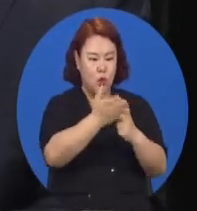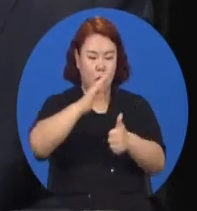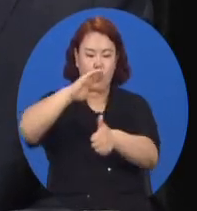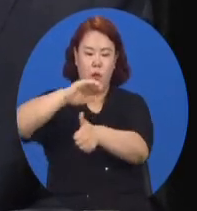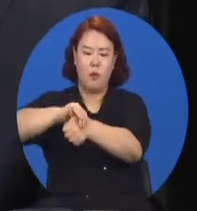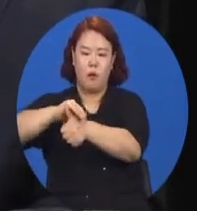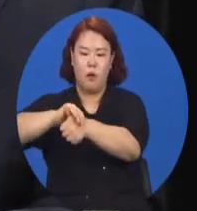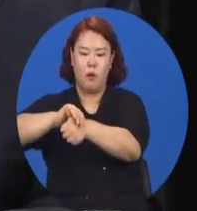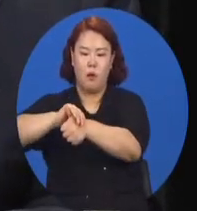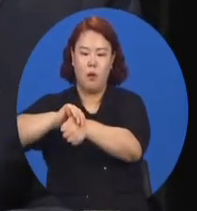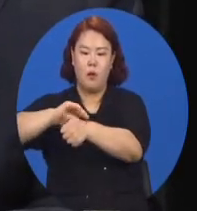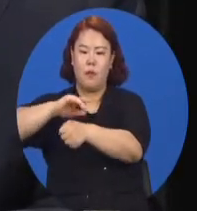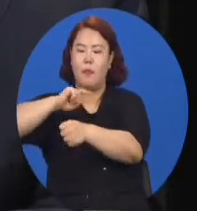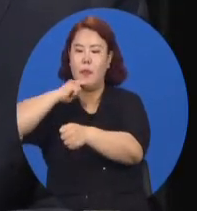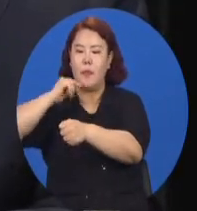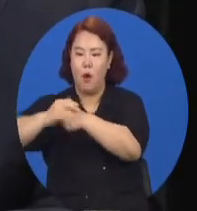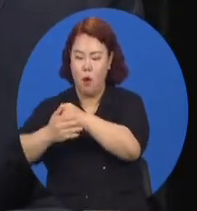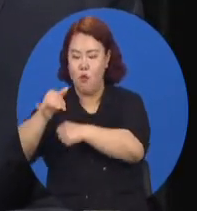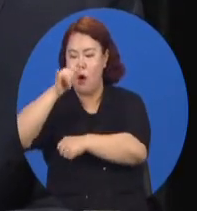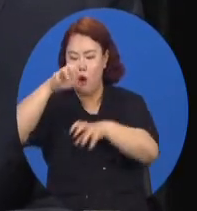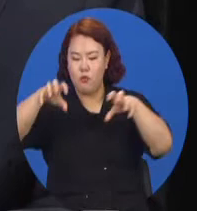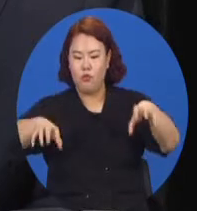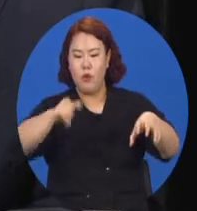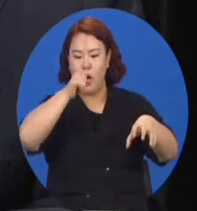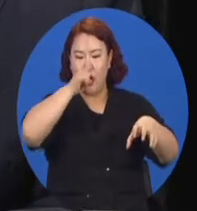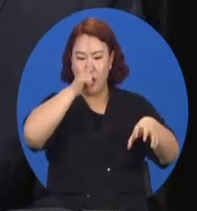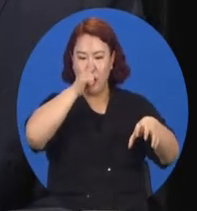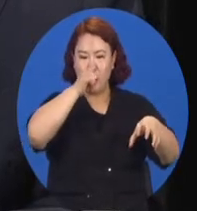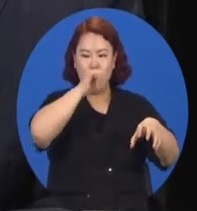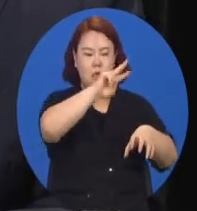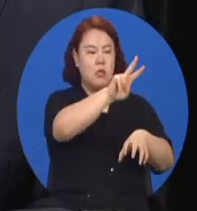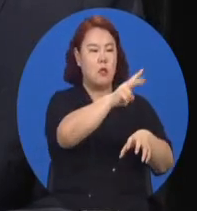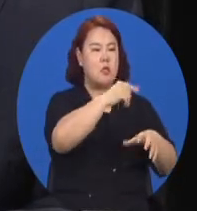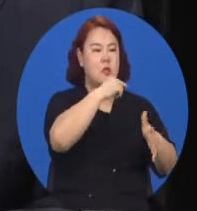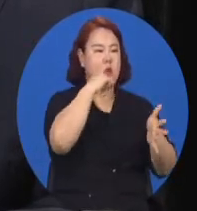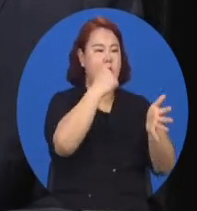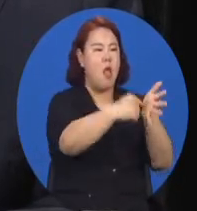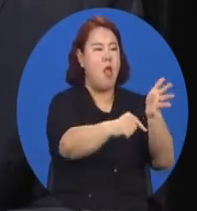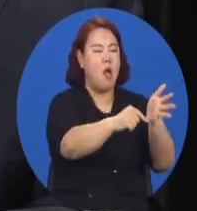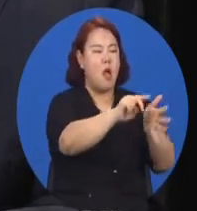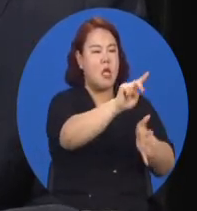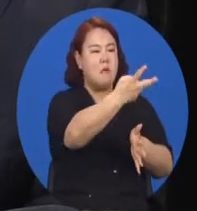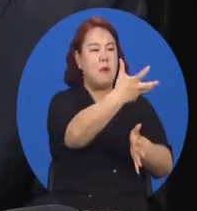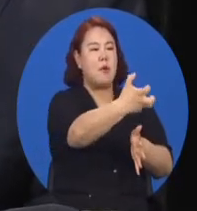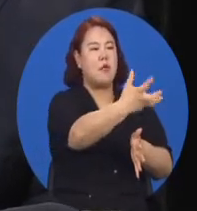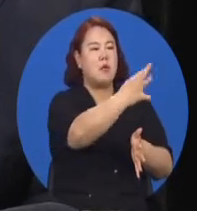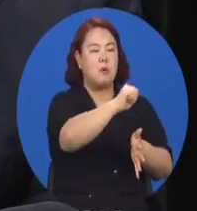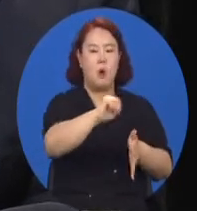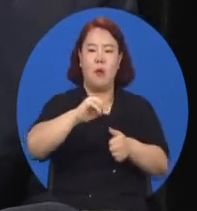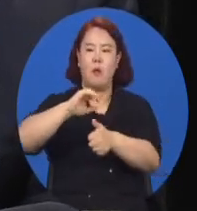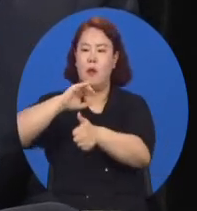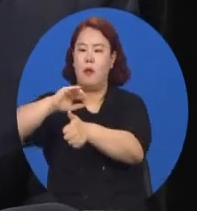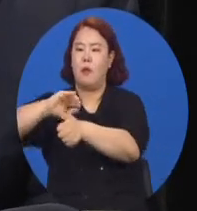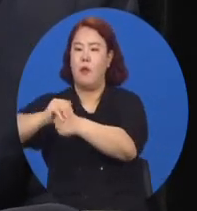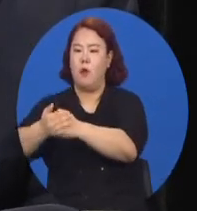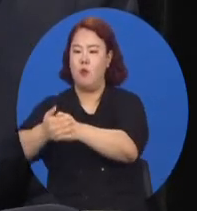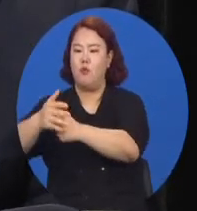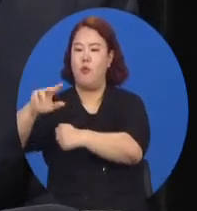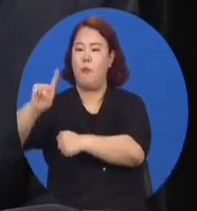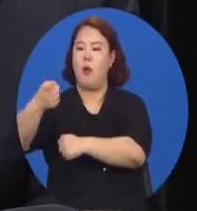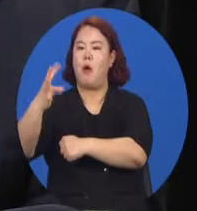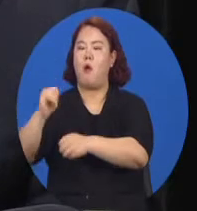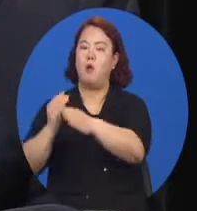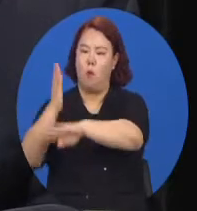센터조차 누적 적자가 제주의 경우 280억 원, 대구의 경우 100억 원이 넘었습니다.